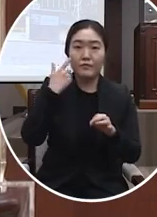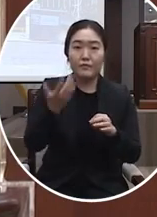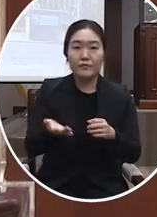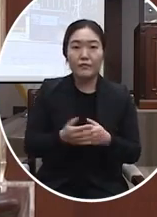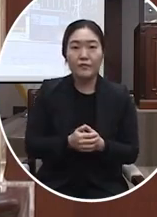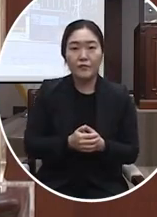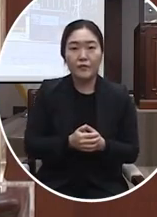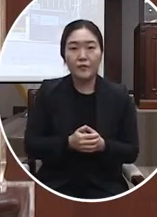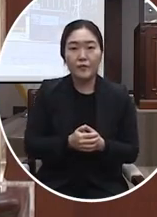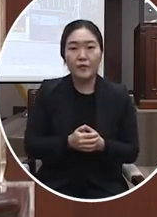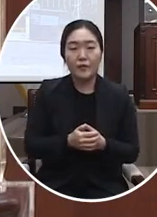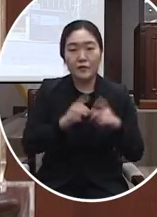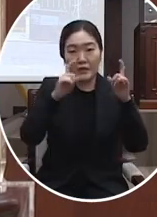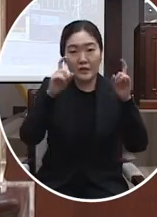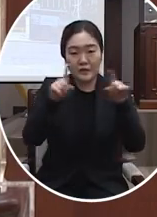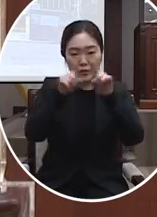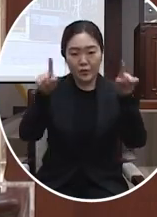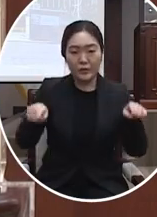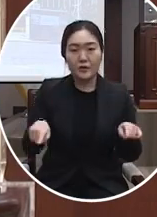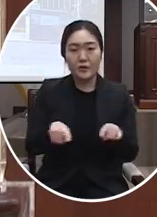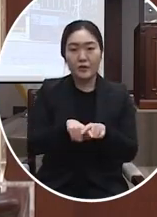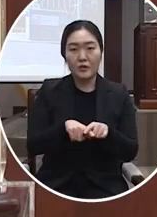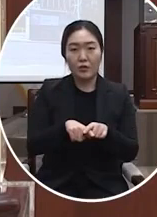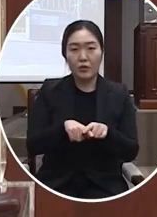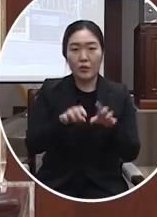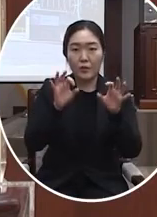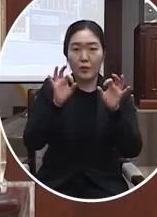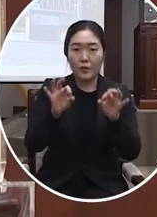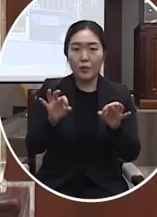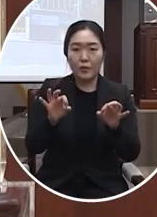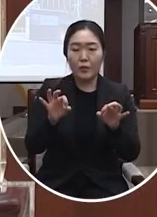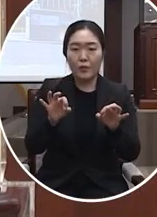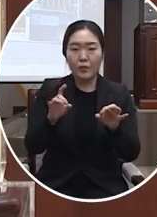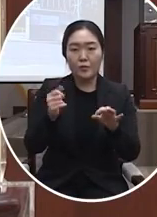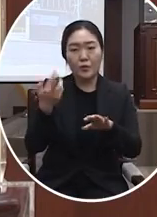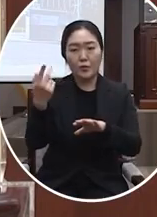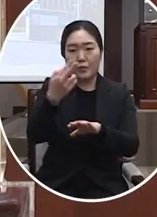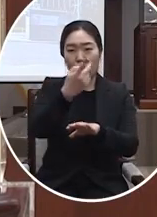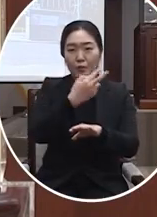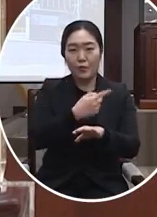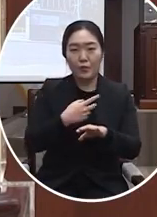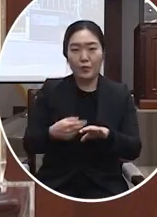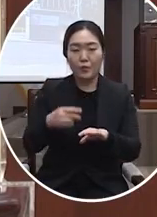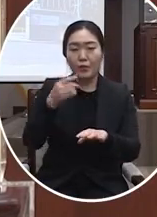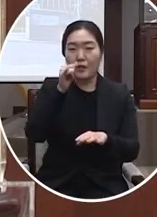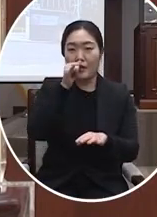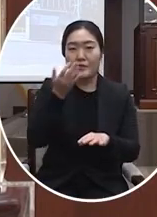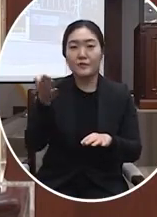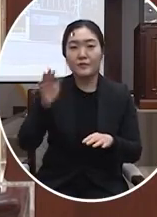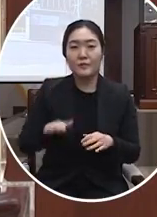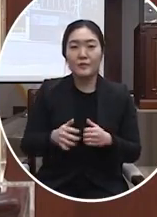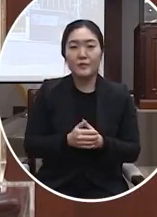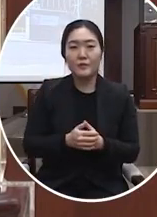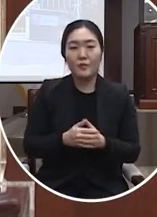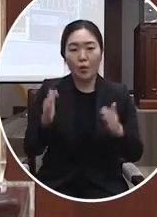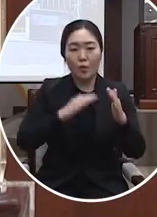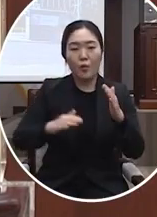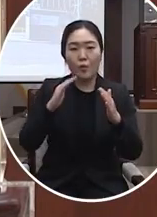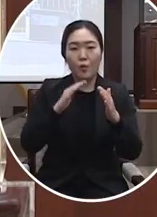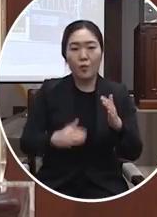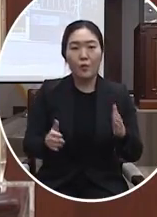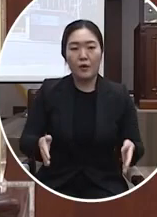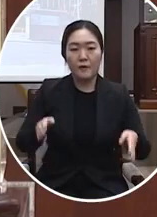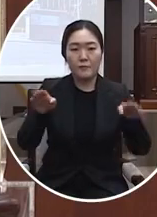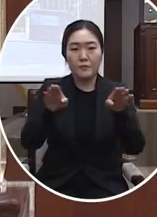일반적으로 사진이나 포스터 또는 홍보물에는 여백의 미를 살리기 위한 공간 활용을 합니다만